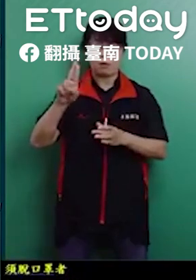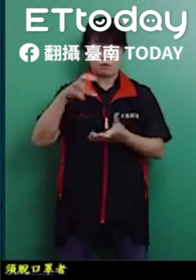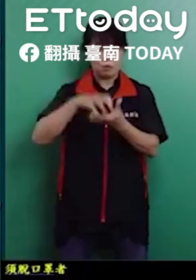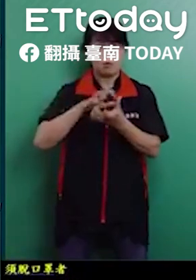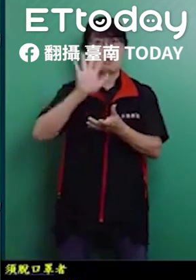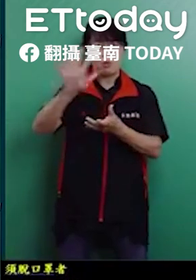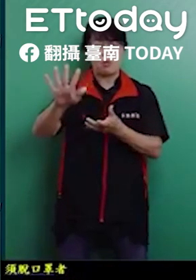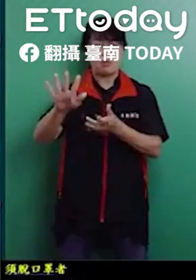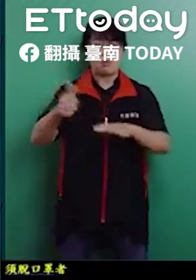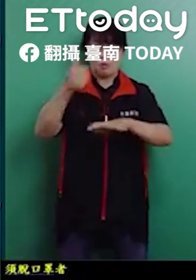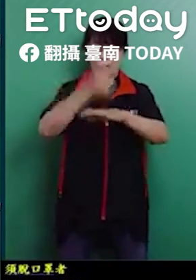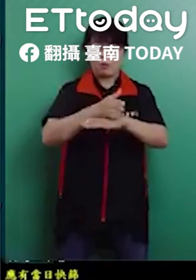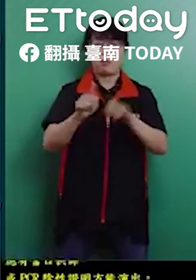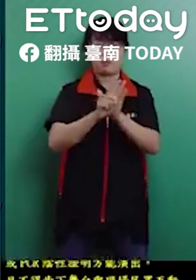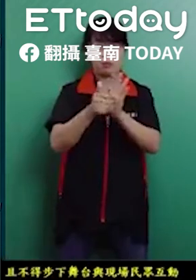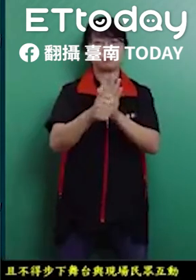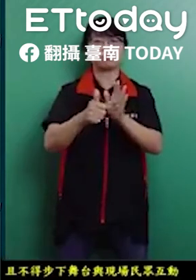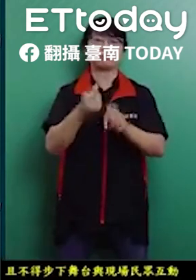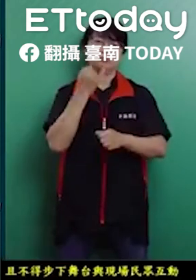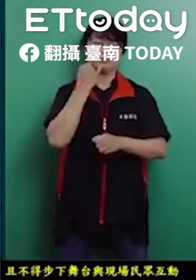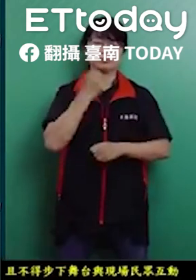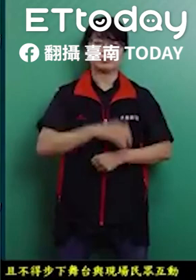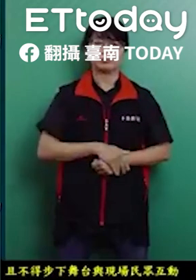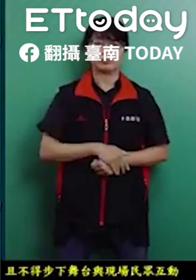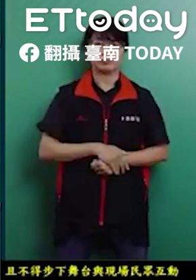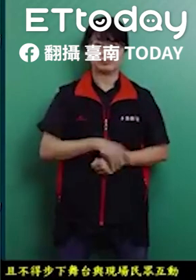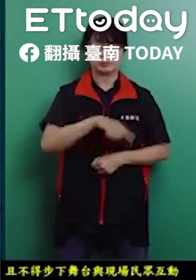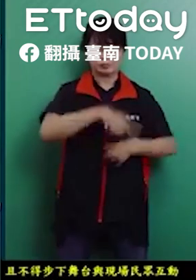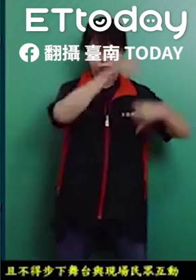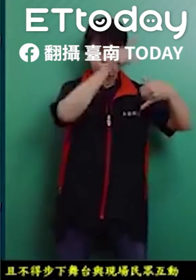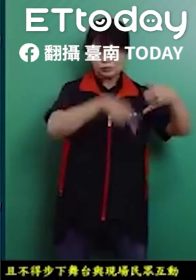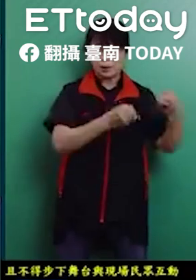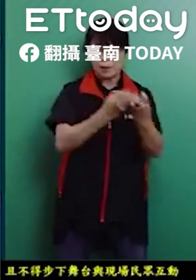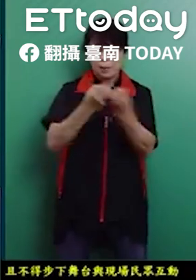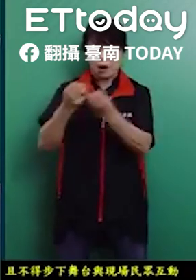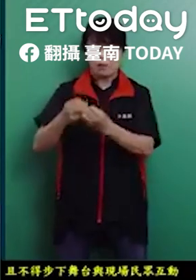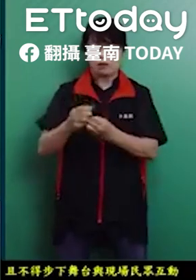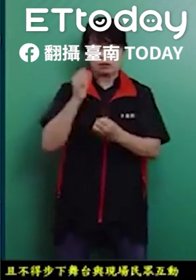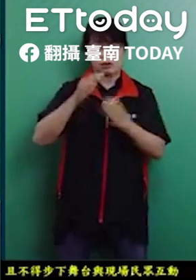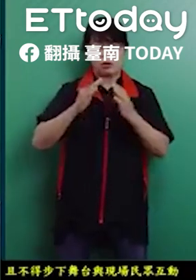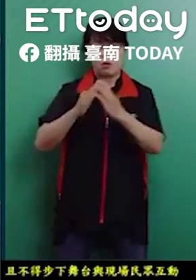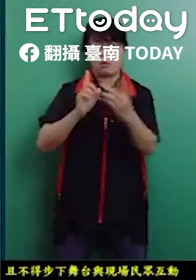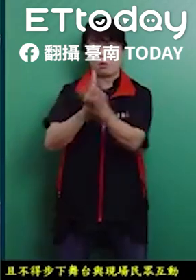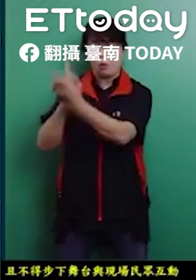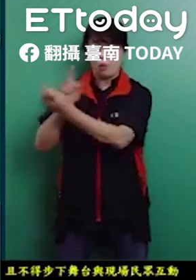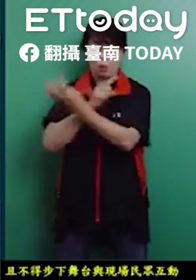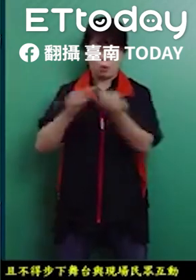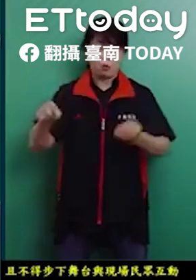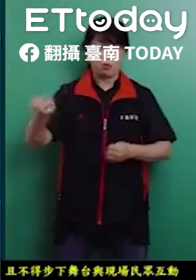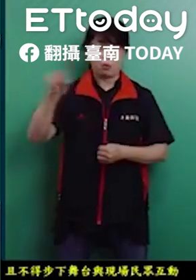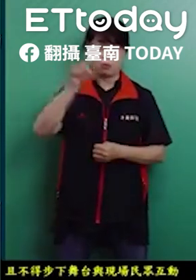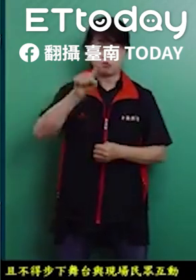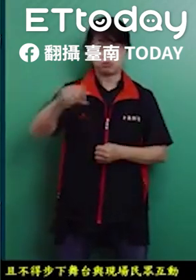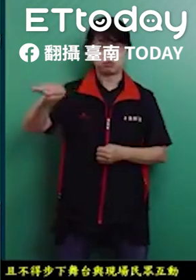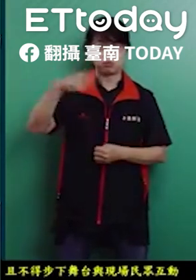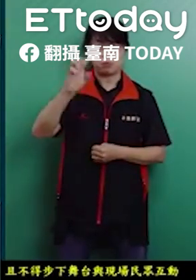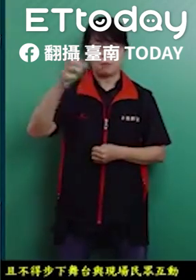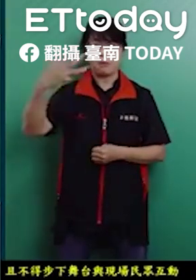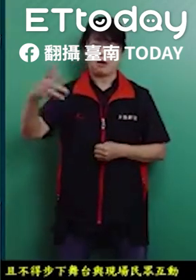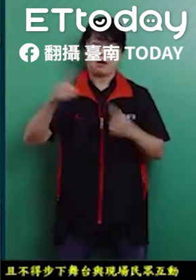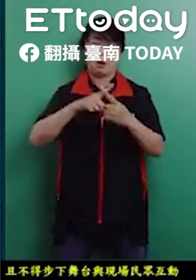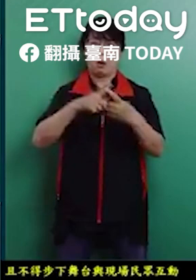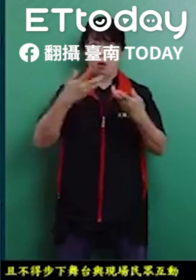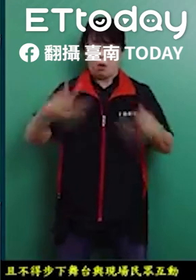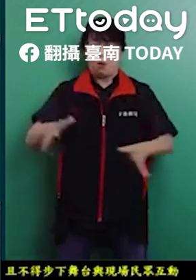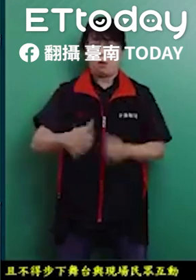个很重要哦，这因为可以看到这个案子，一个案子我们台南市就框列了1308位的民众，这是蛮严重的，